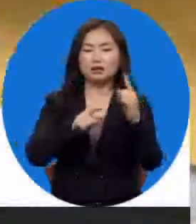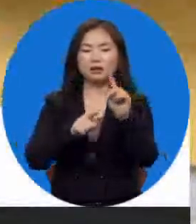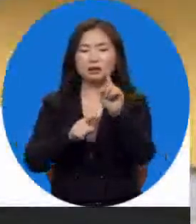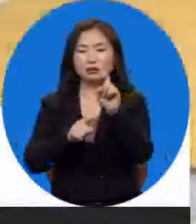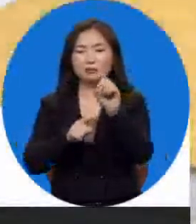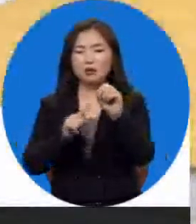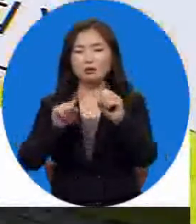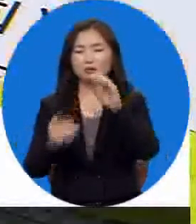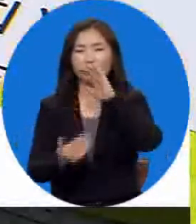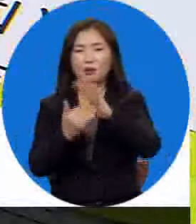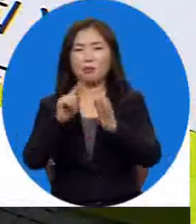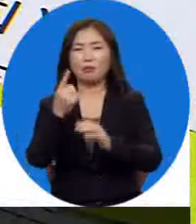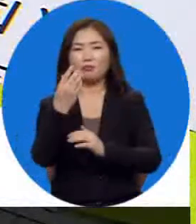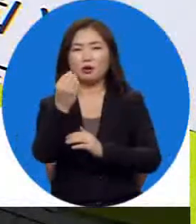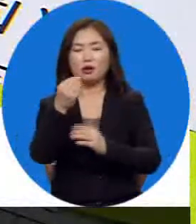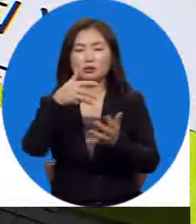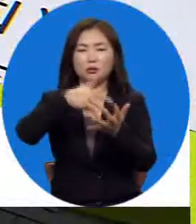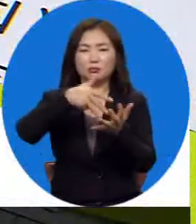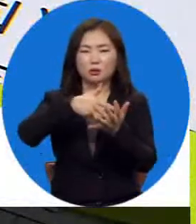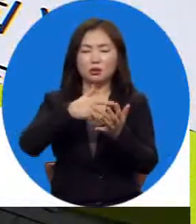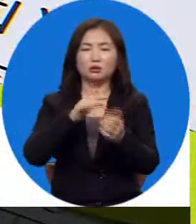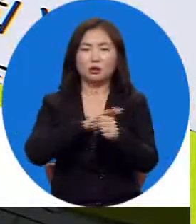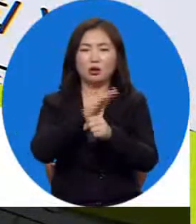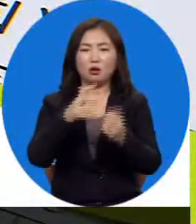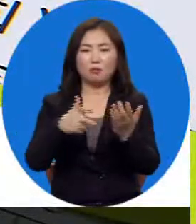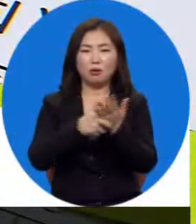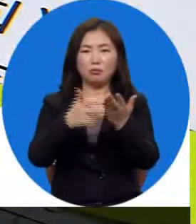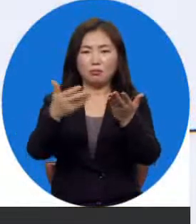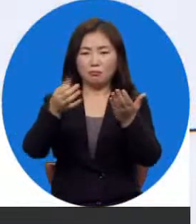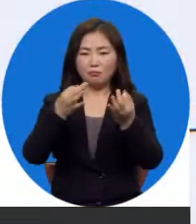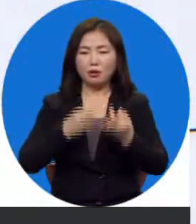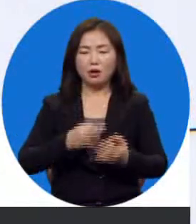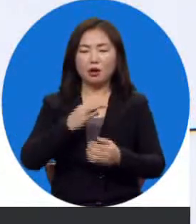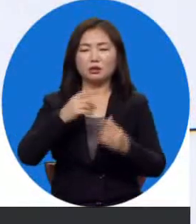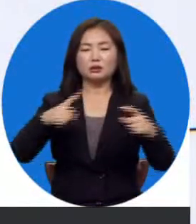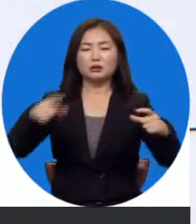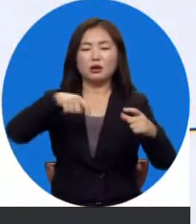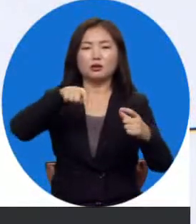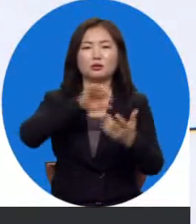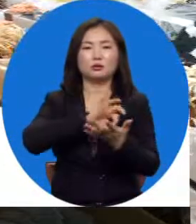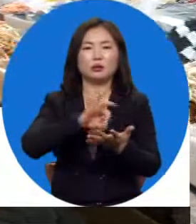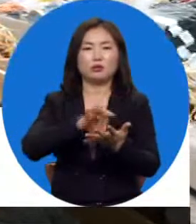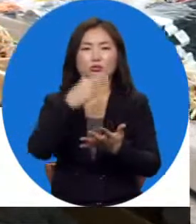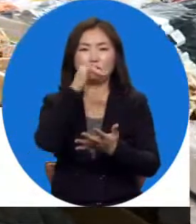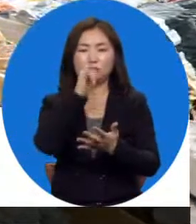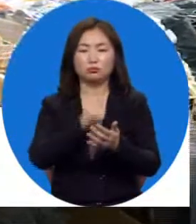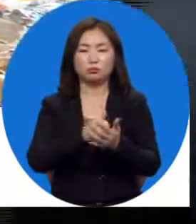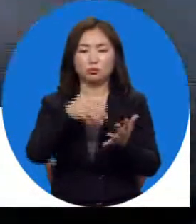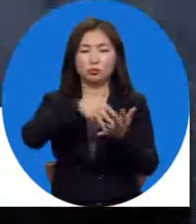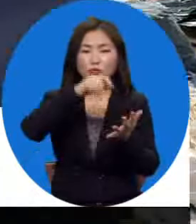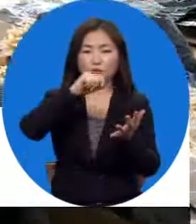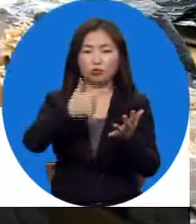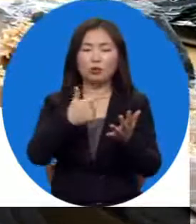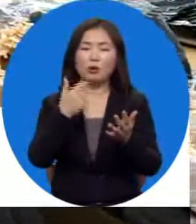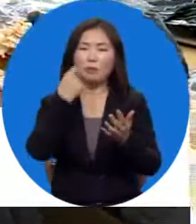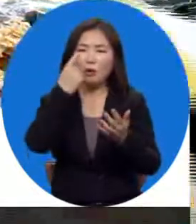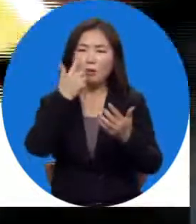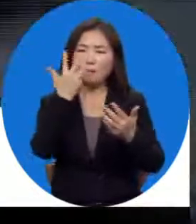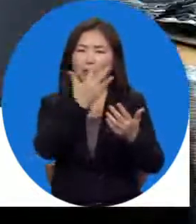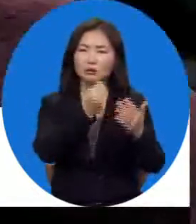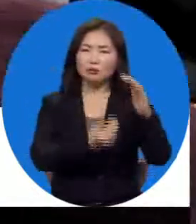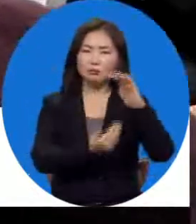100만원까지 정성 사랑 화폐를 직업 받아 지형 돼서 만 사용합니다 총성 그는 매월 8천만